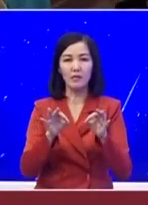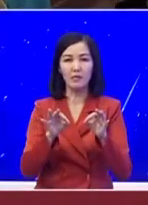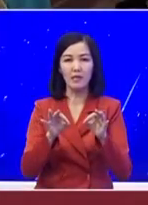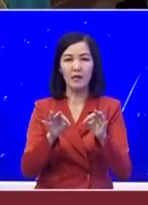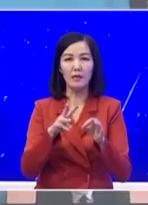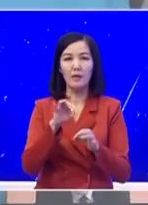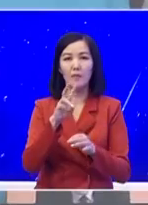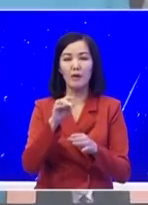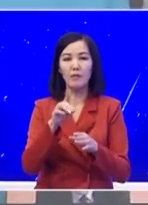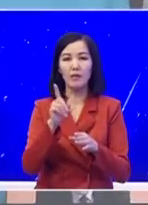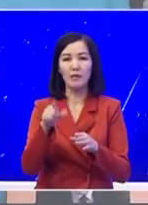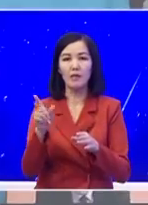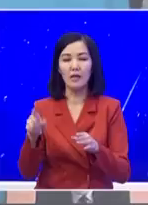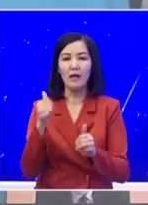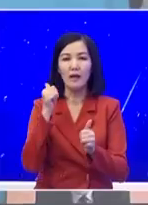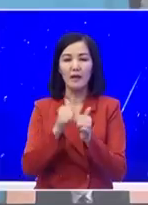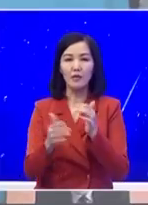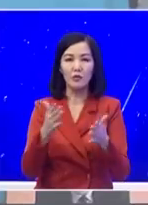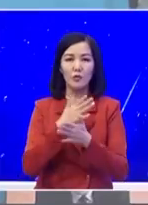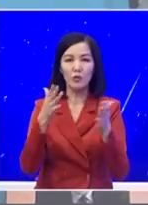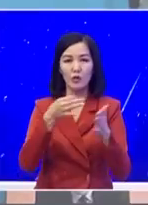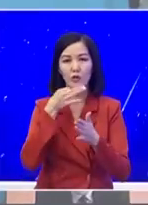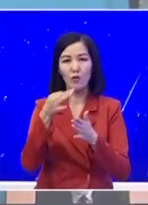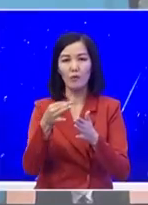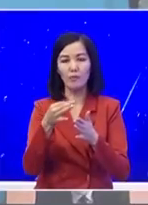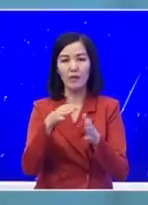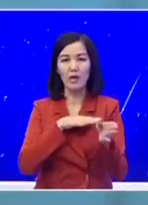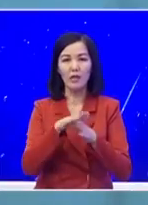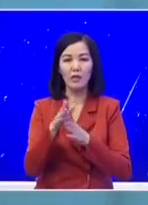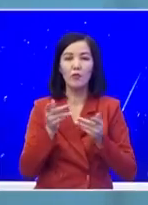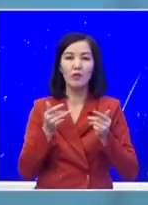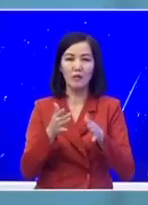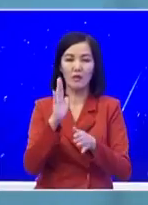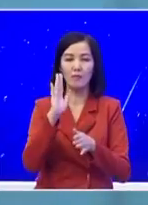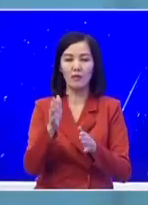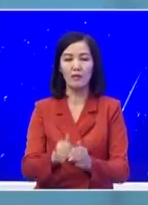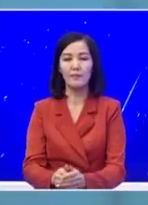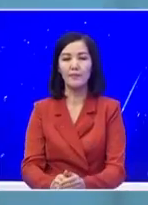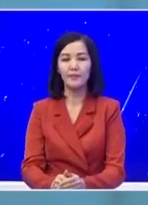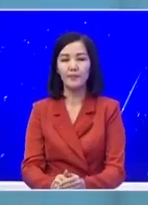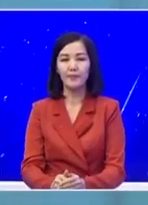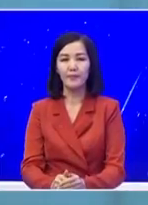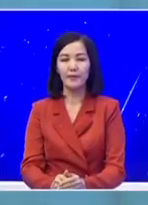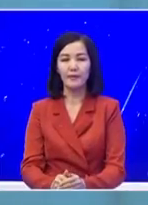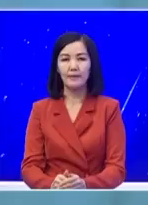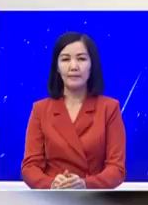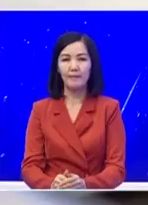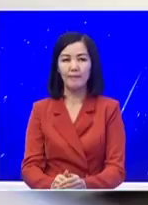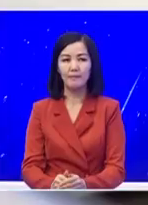Мамин тиісті тұлғалардан әр істі үлкен жауапкершілікпен, жанашырлықпен атқаруды талап етті.